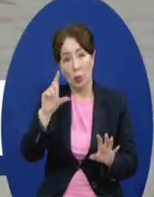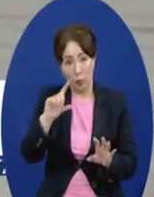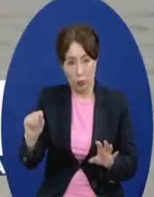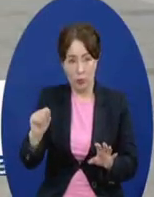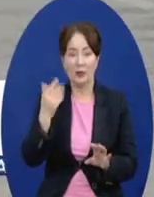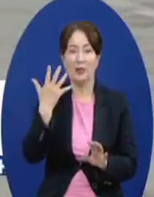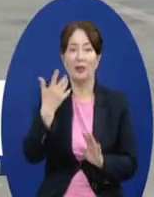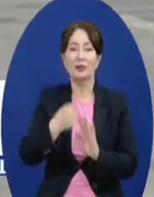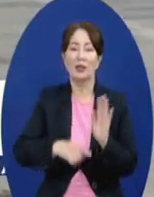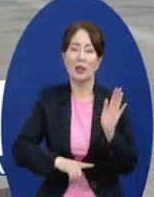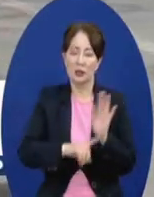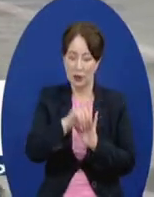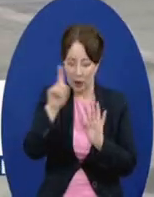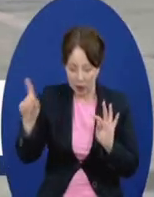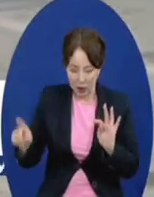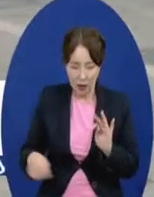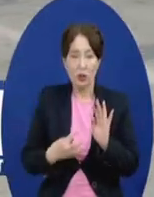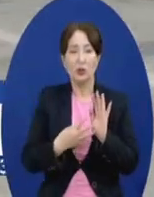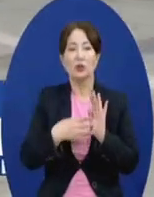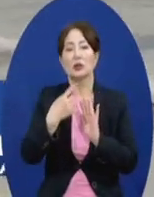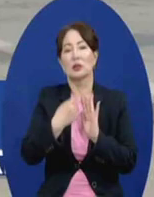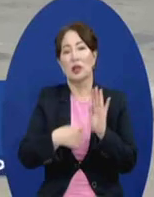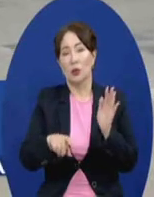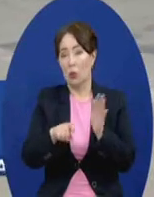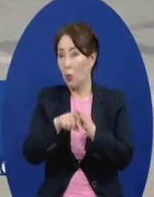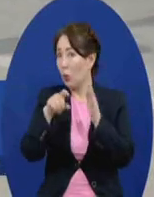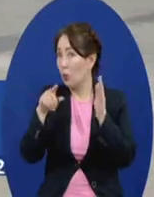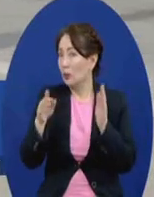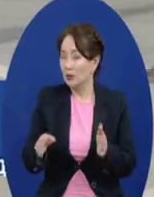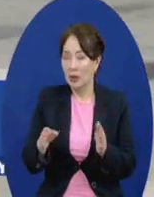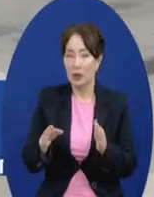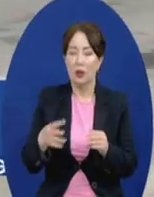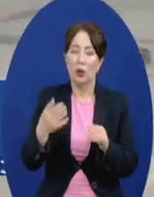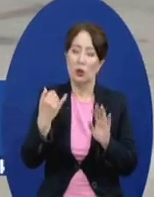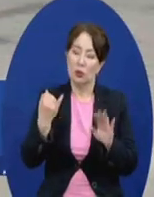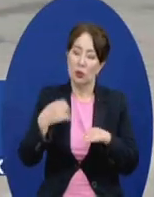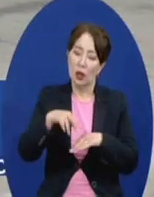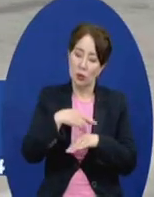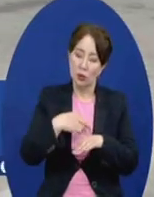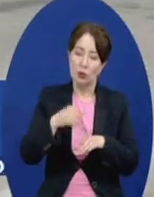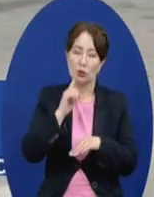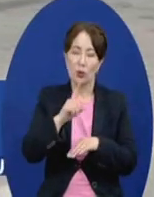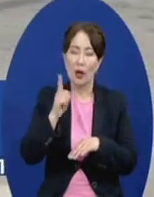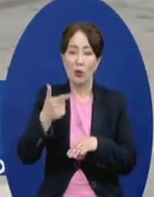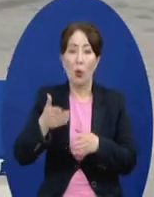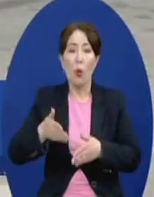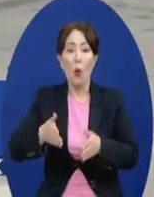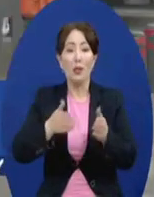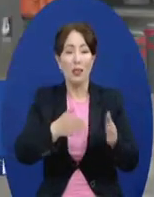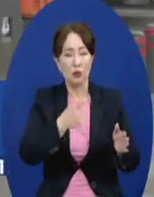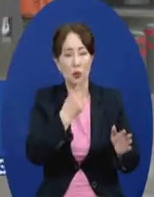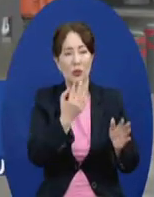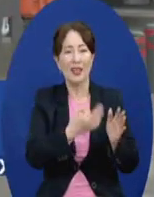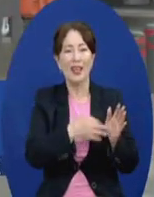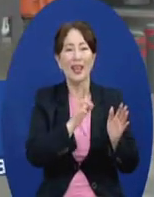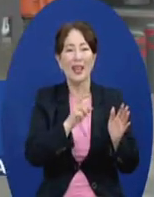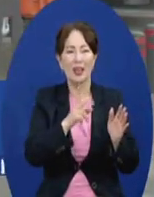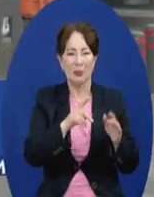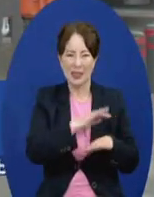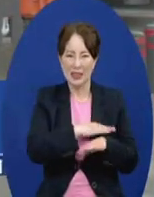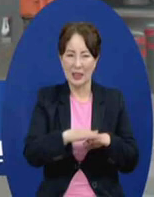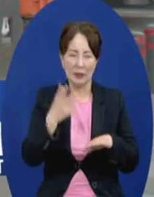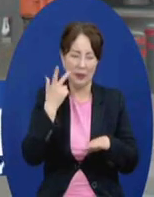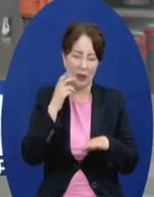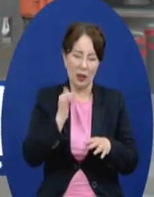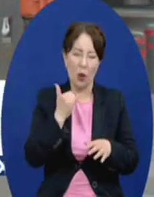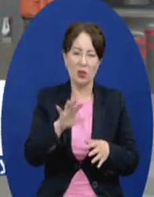5-р сараас эхлэн 9-р сарыг дуустал нийслэлийн 6 дүүргийн 111 гудамж нийт эзэмшлийн 180 км авт замыг байнга